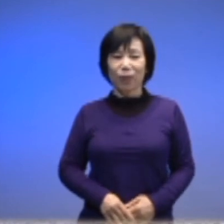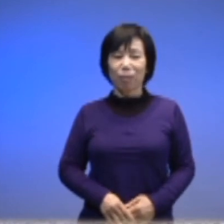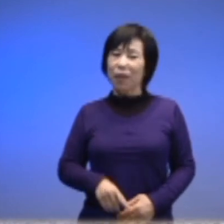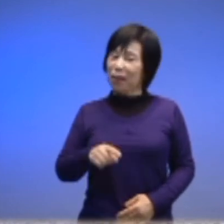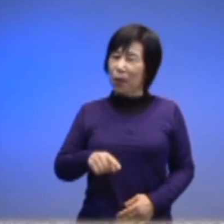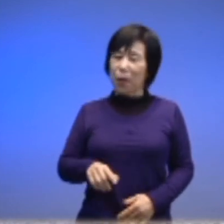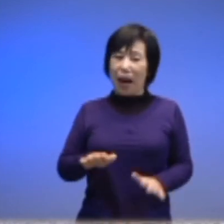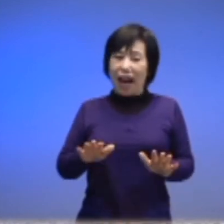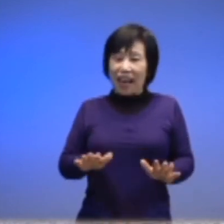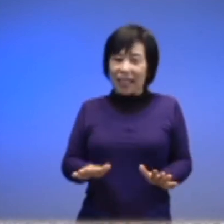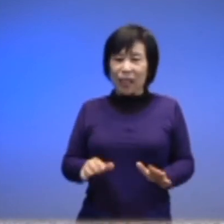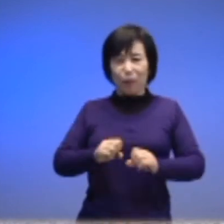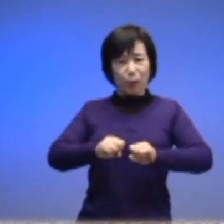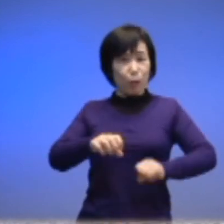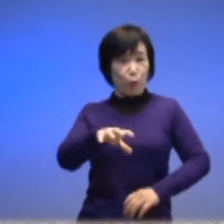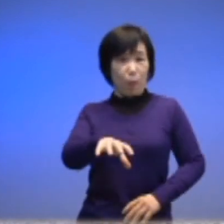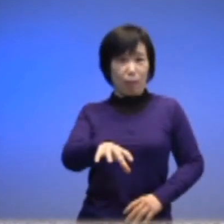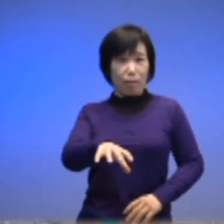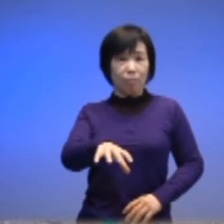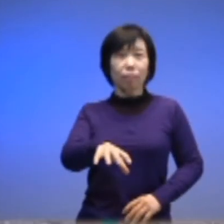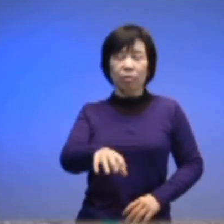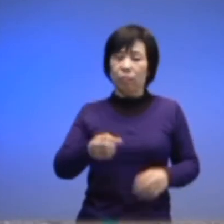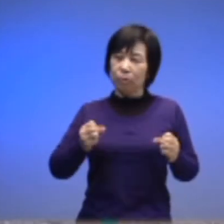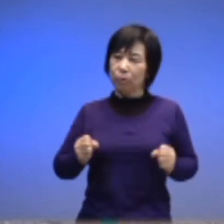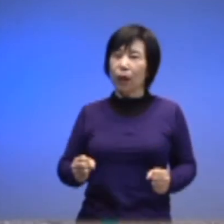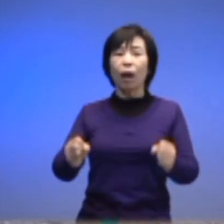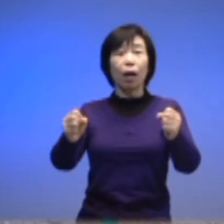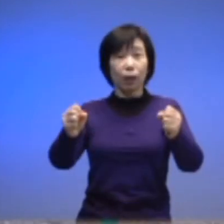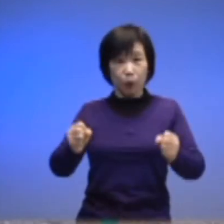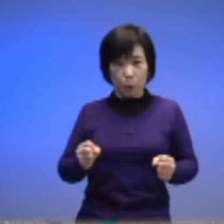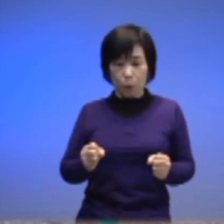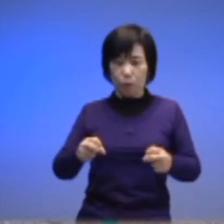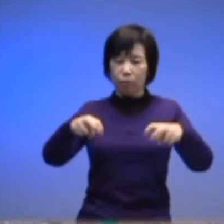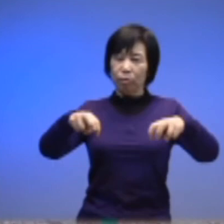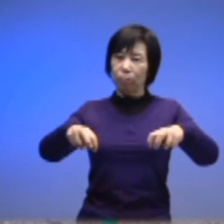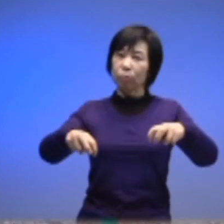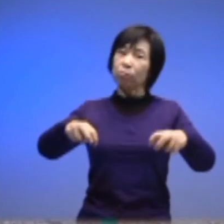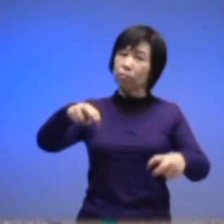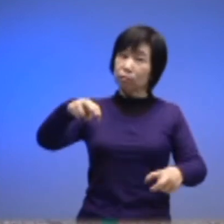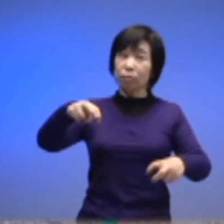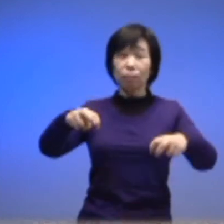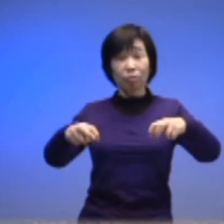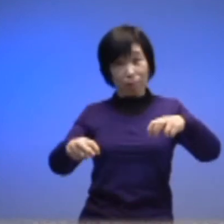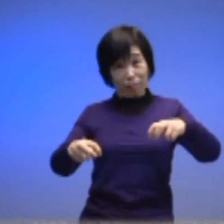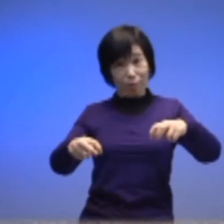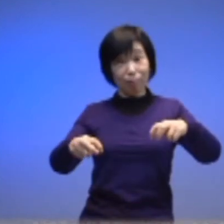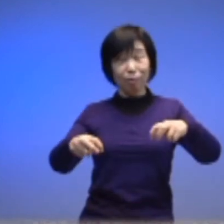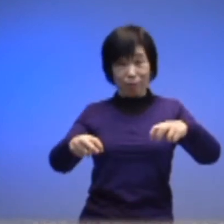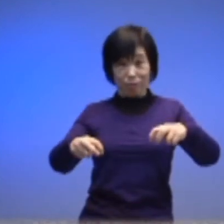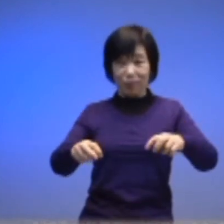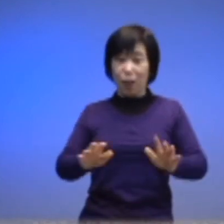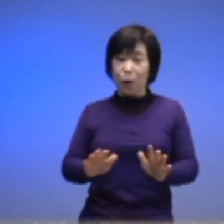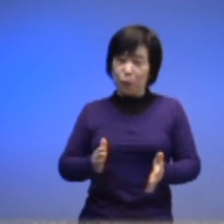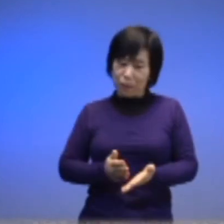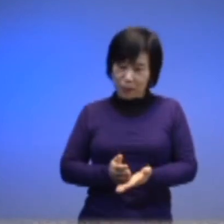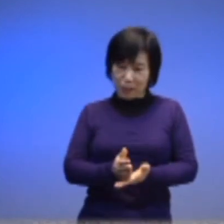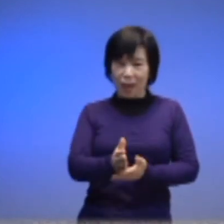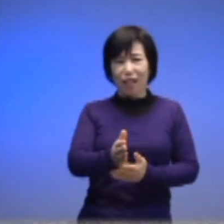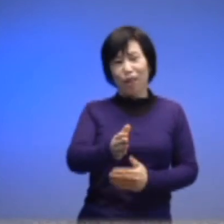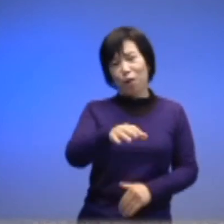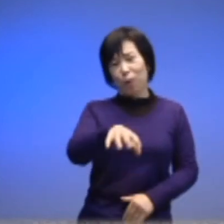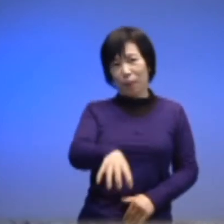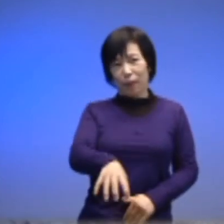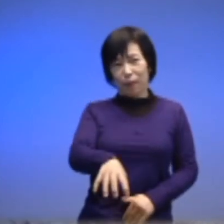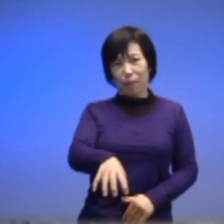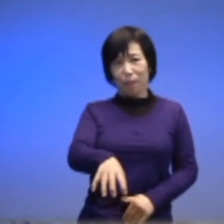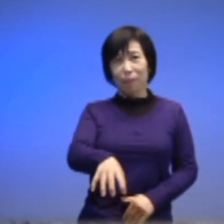ここはちびっこ広場。ブランコやシーソーなど小さい子どもたちでも遊べるような遊具がたくさんあり